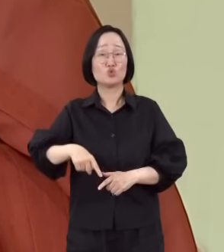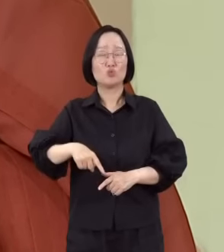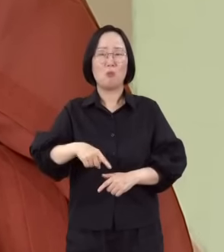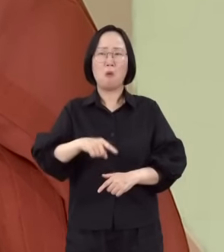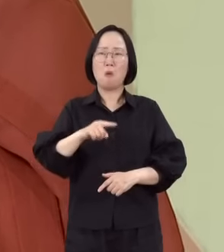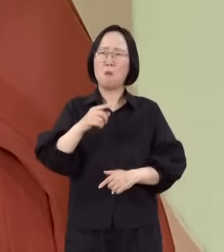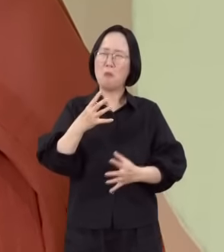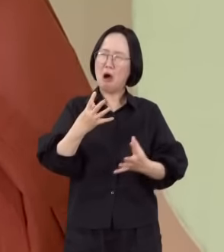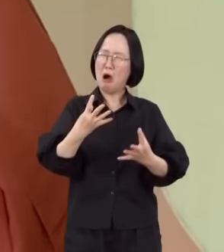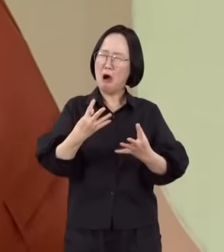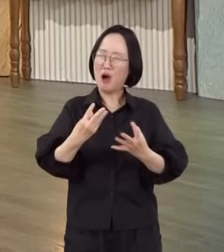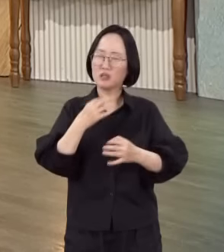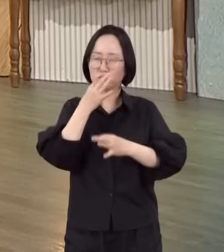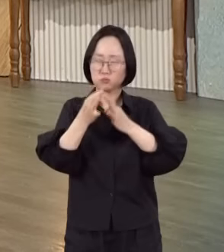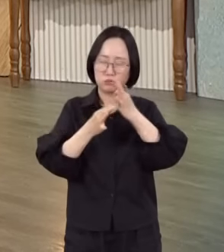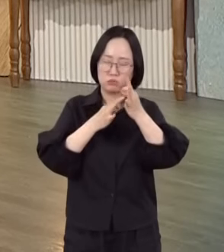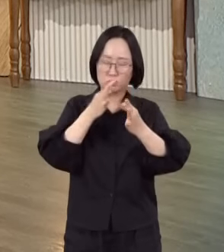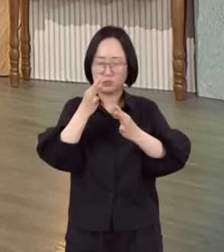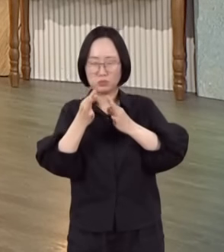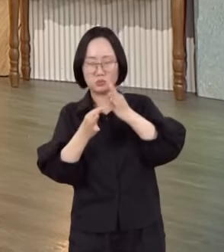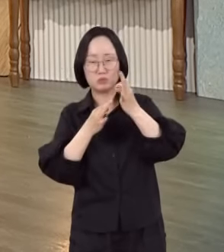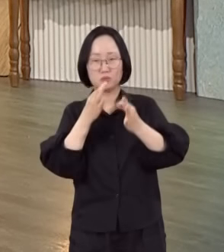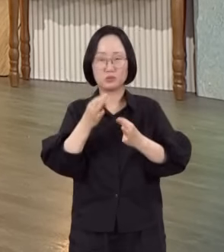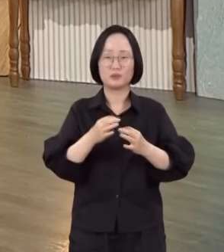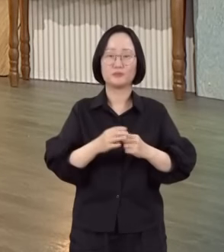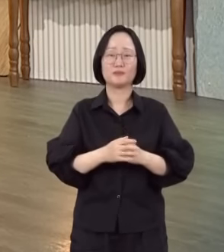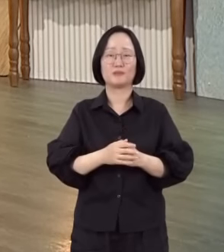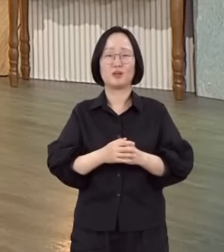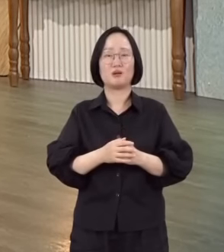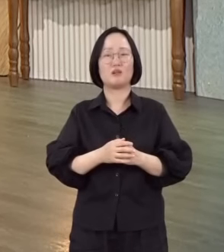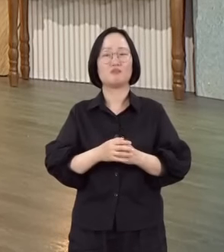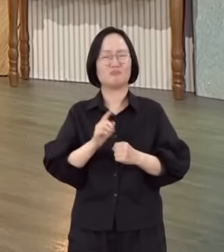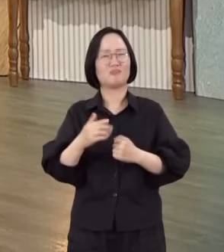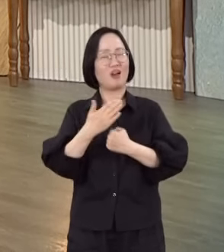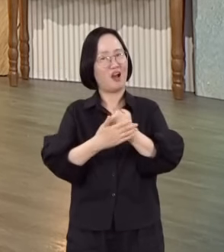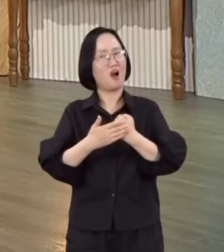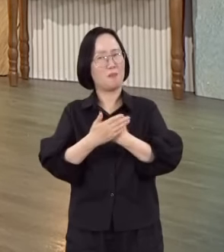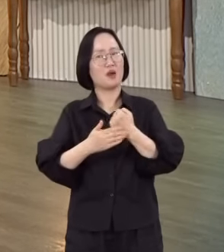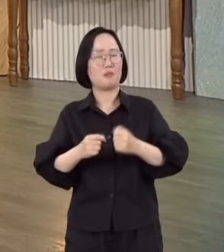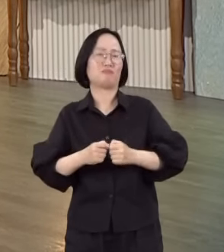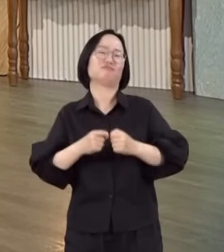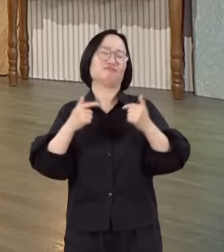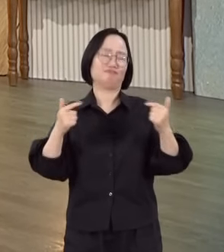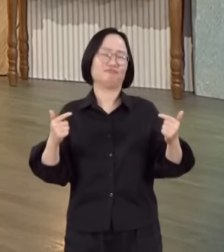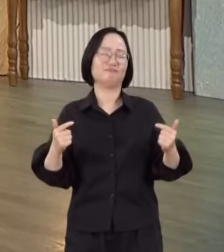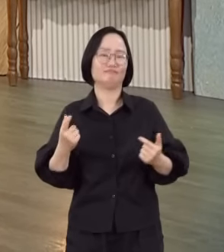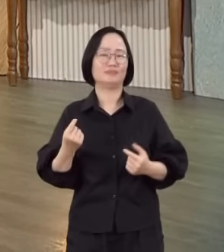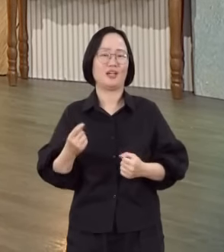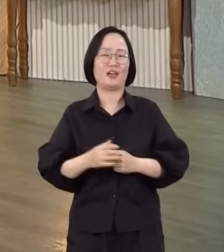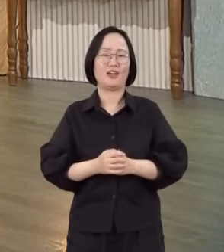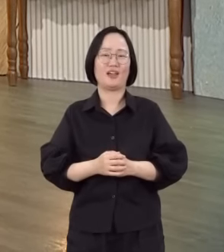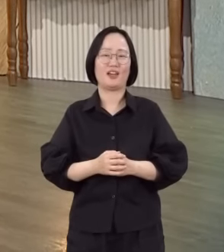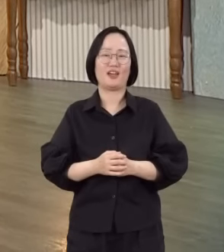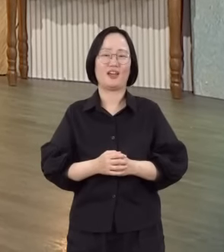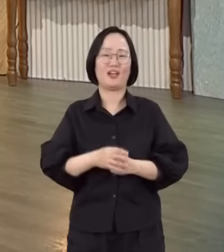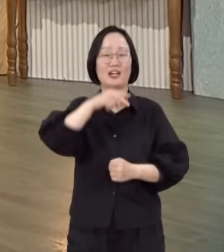있는 거죠 신묘장구 대다라니 천수경이 관세음보살님을 상징하는